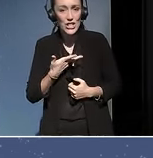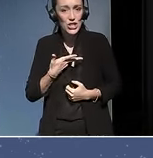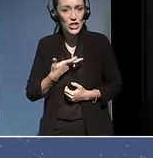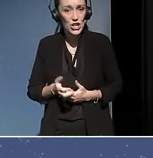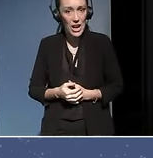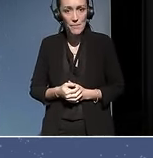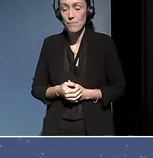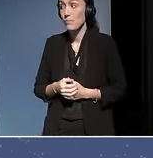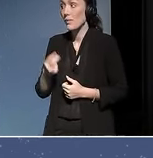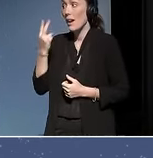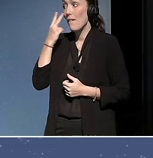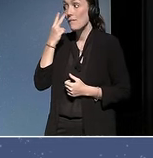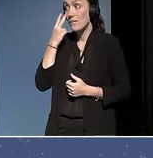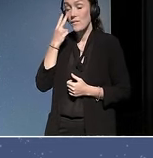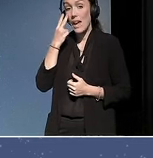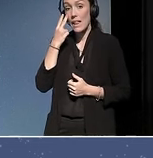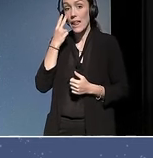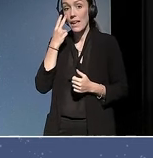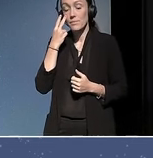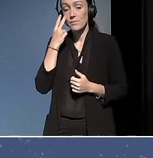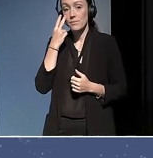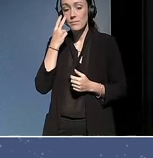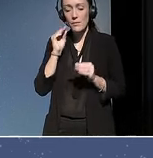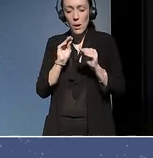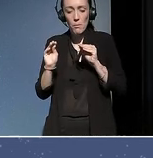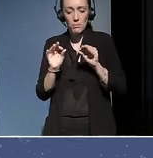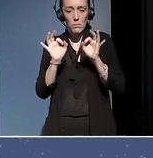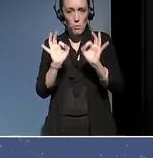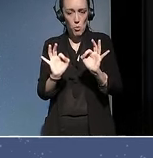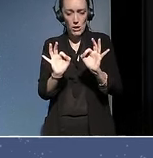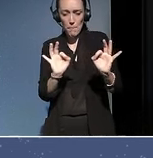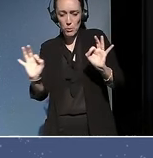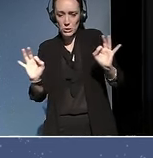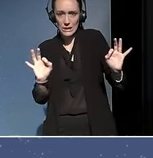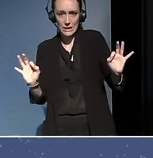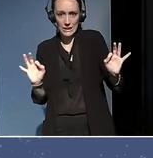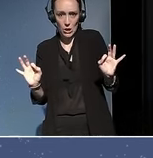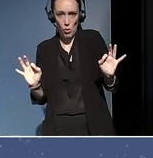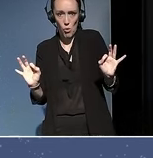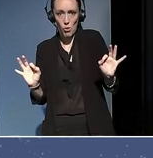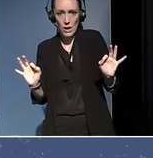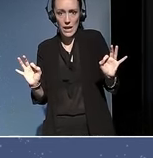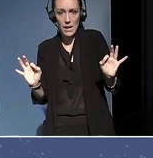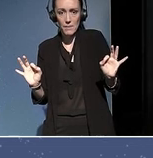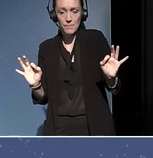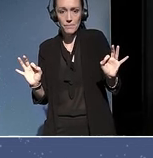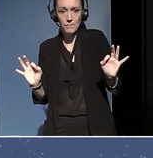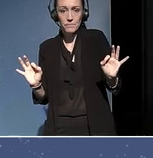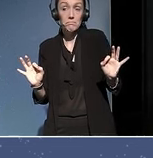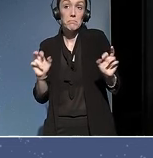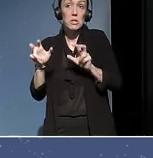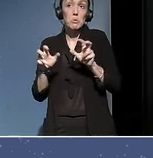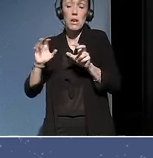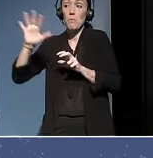è molto spostata all'indietro rispetto a alla posizione che assume nella maggior parte dei